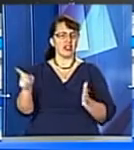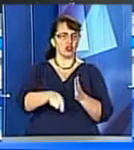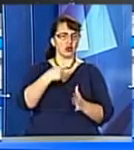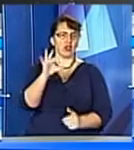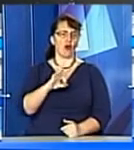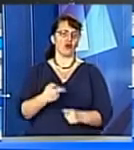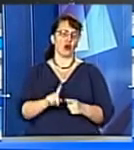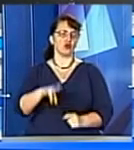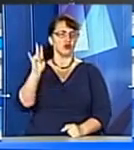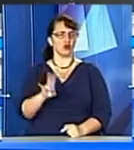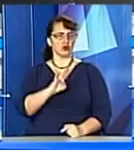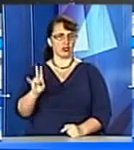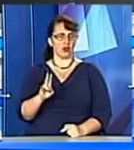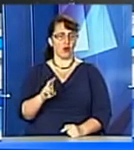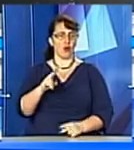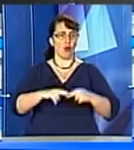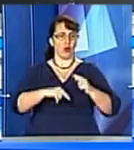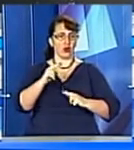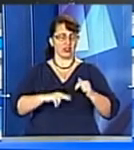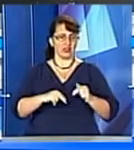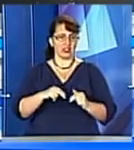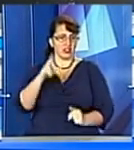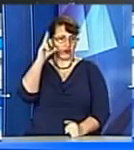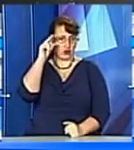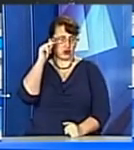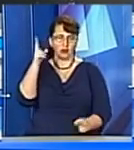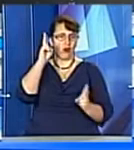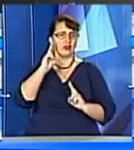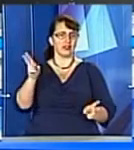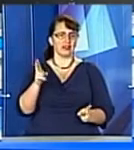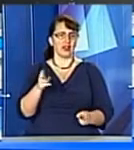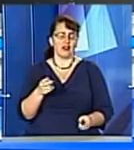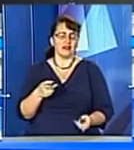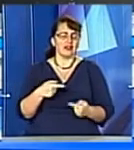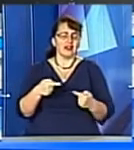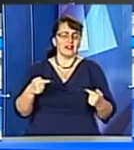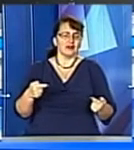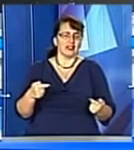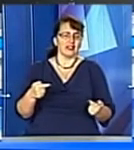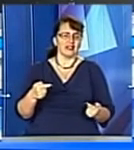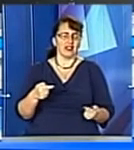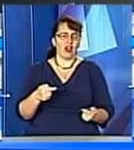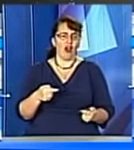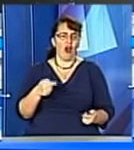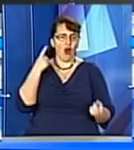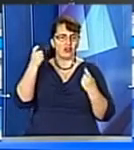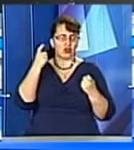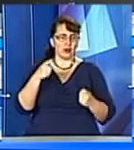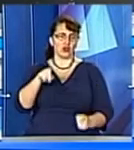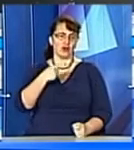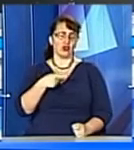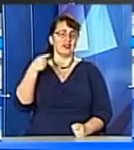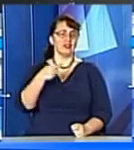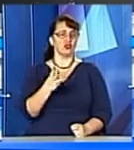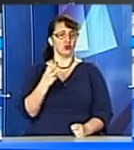дати будівництва храму Миколая немає. Лише у деяких джерелах згадується про те, що у 1300 році